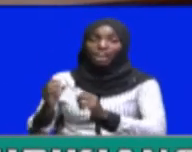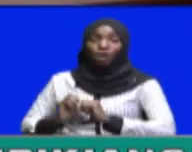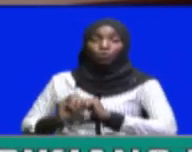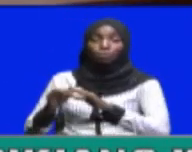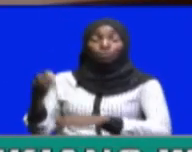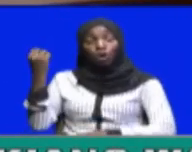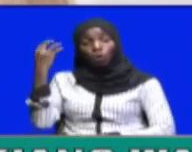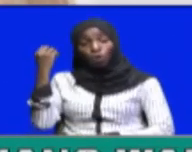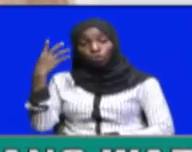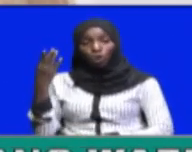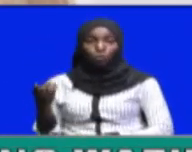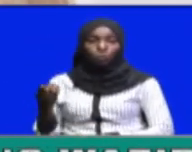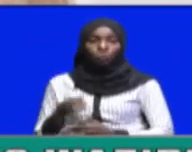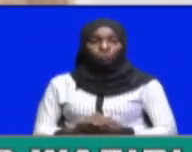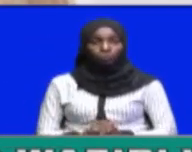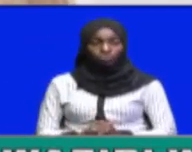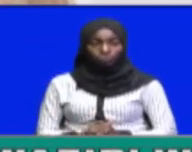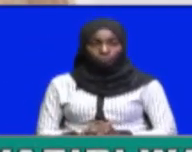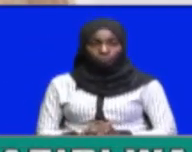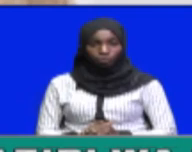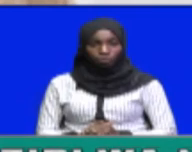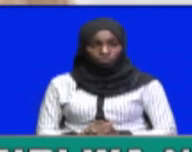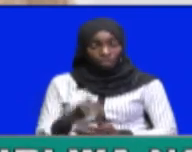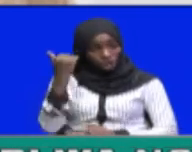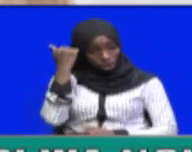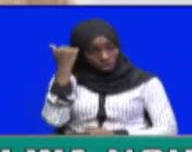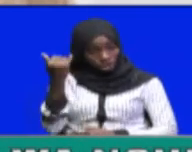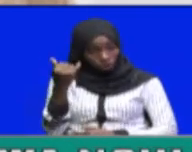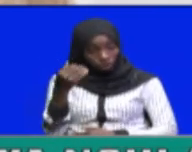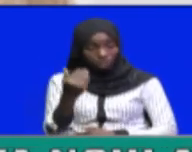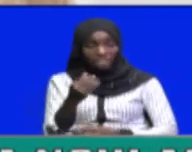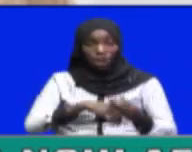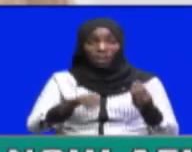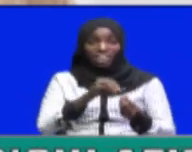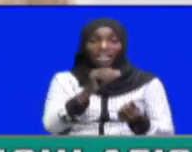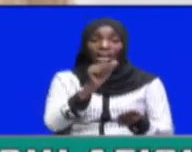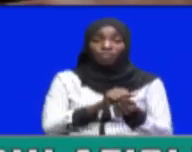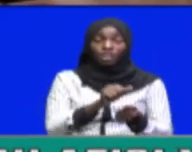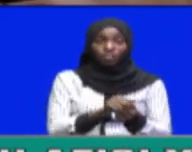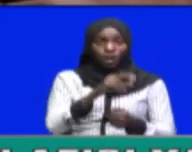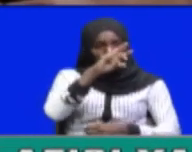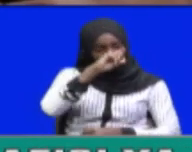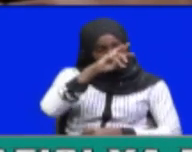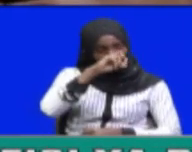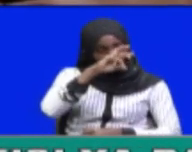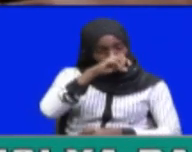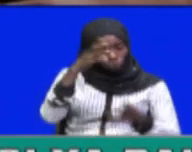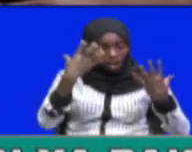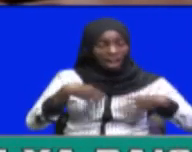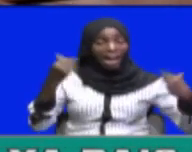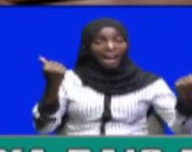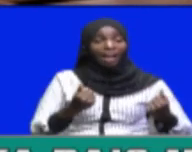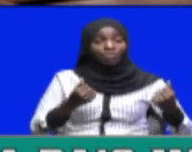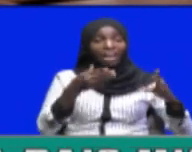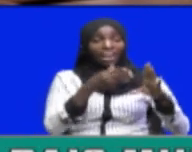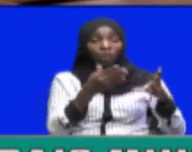hiyo wameishauri mamlaka kuongeza vifaa zaidi vya uchunguzi wa kiafya vya maradhi hayo na mengine ili